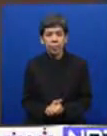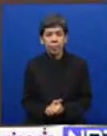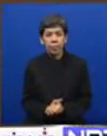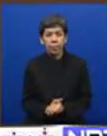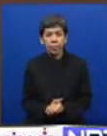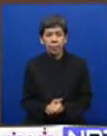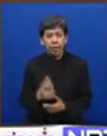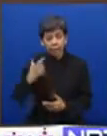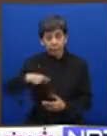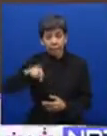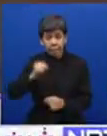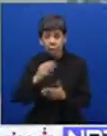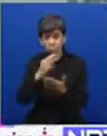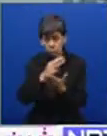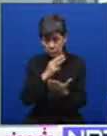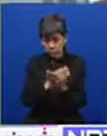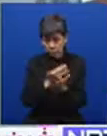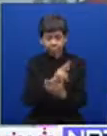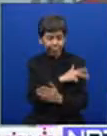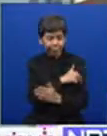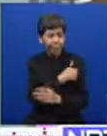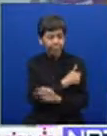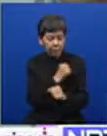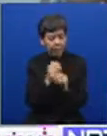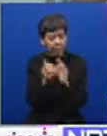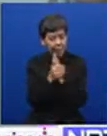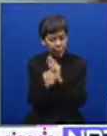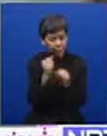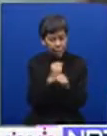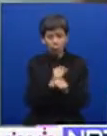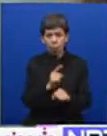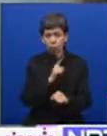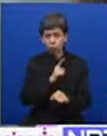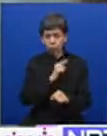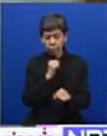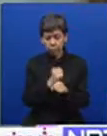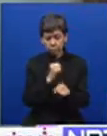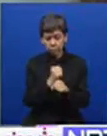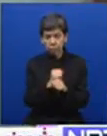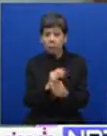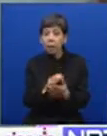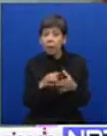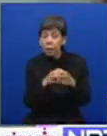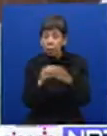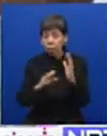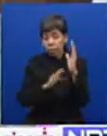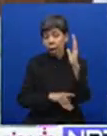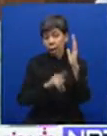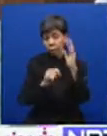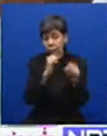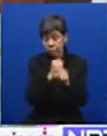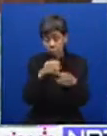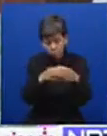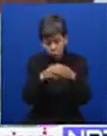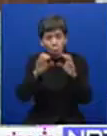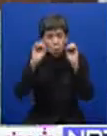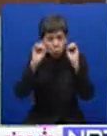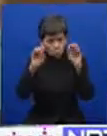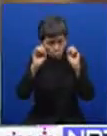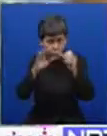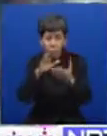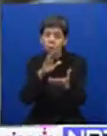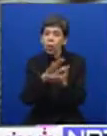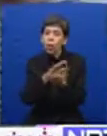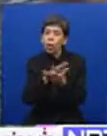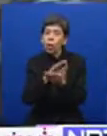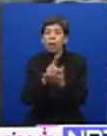ทนายไซนัสยานักวิชาการสาธารณสุขชำนาญการผู้รับผิดชอบงาน TO BE NUMBER ONEจังหวัดตรังพร้อมด้วยคณะครูจาก